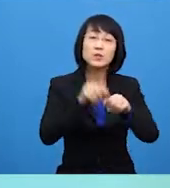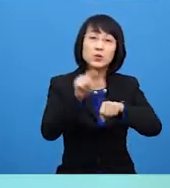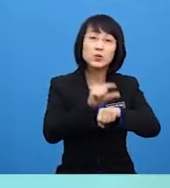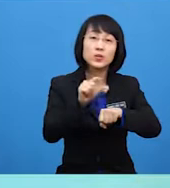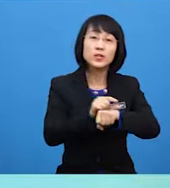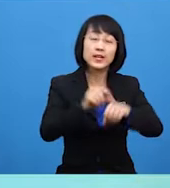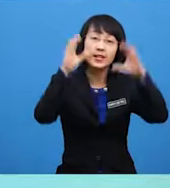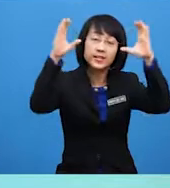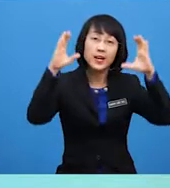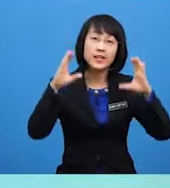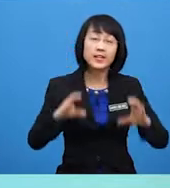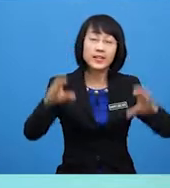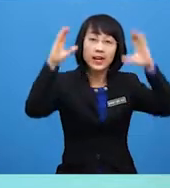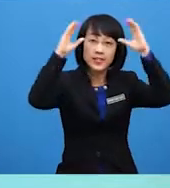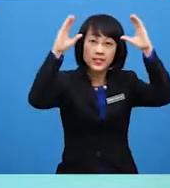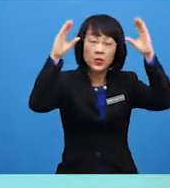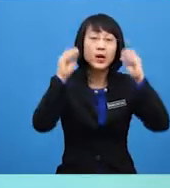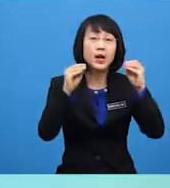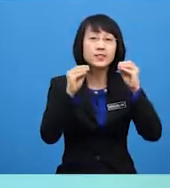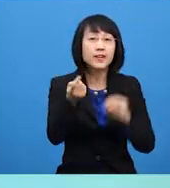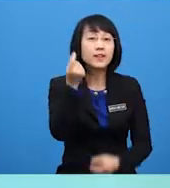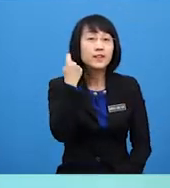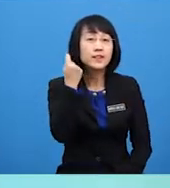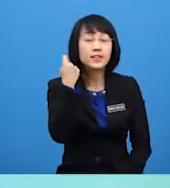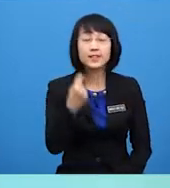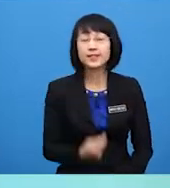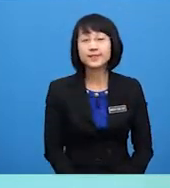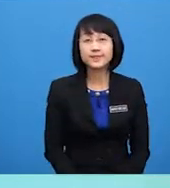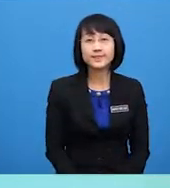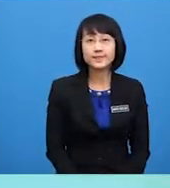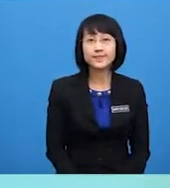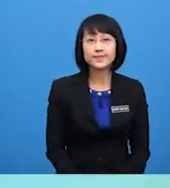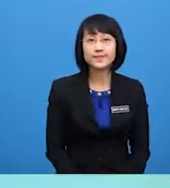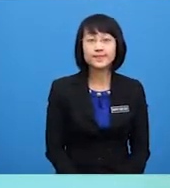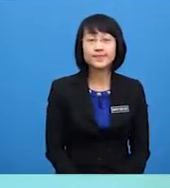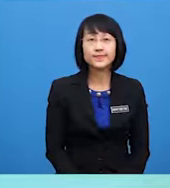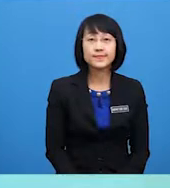cikgu telah ajarkan sebentar tadi.